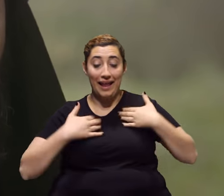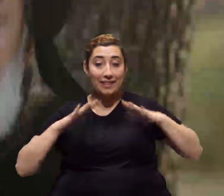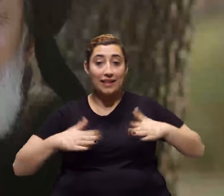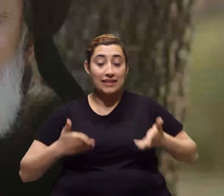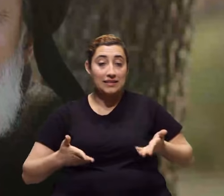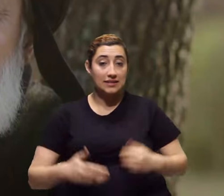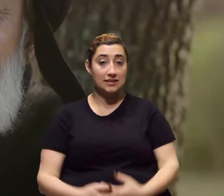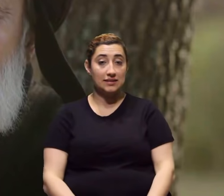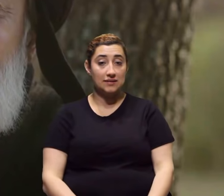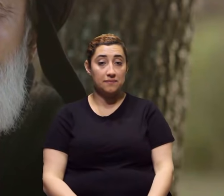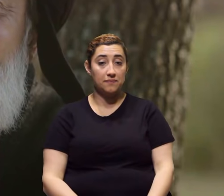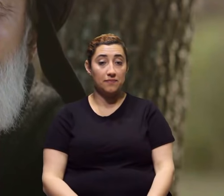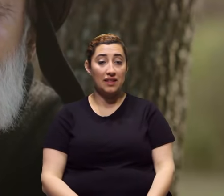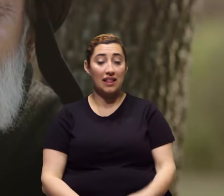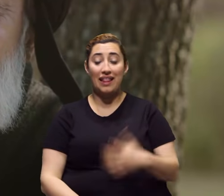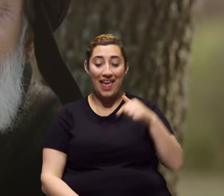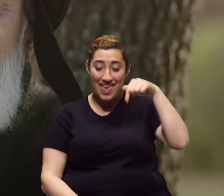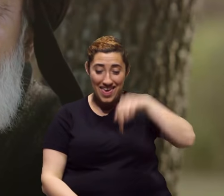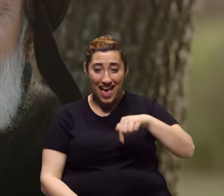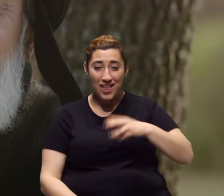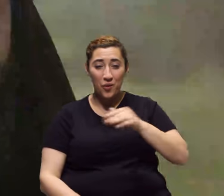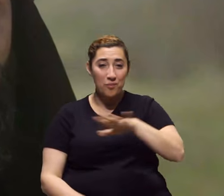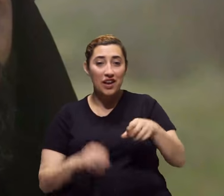Neredesin? Ne yerde?